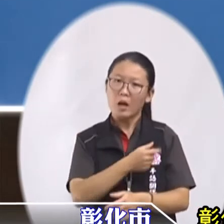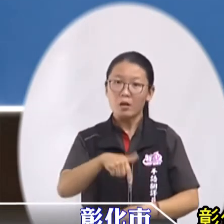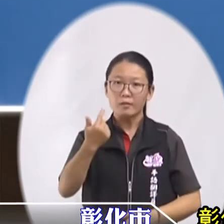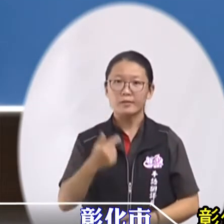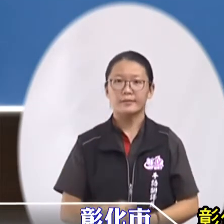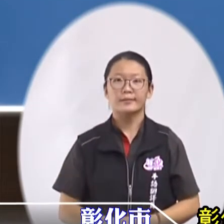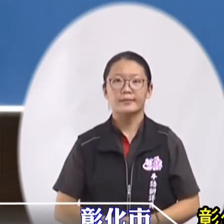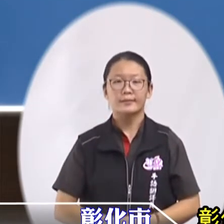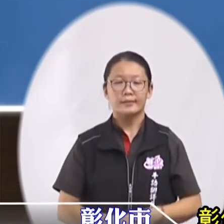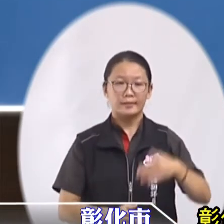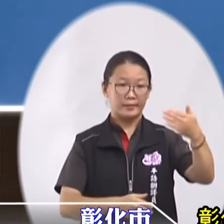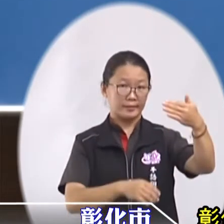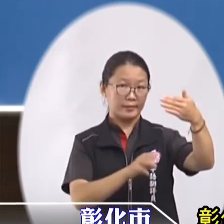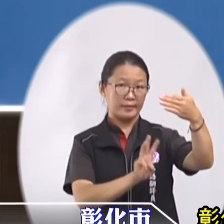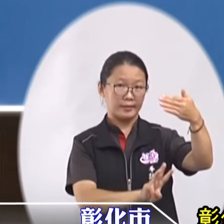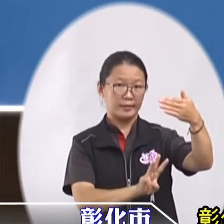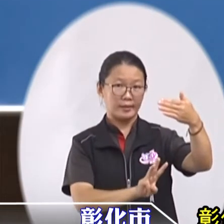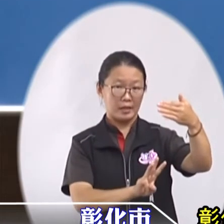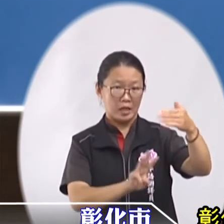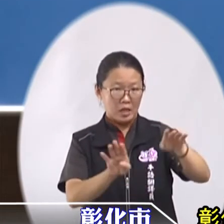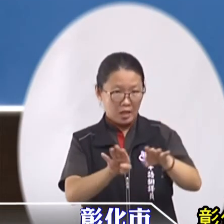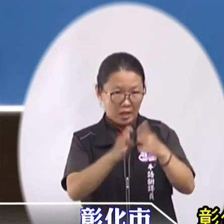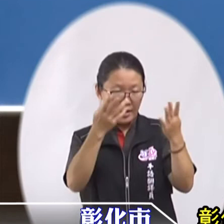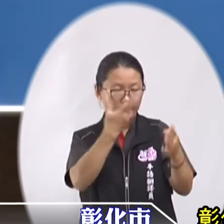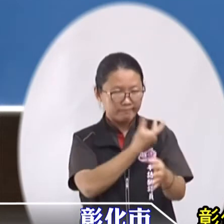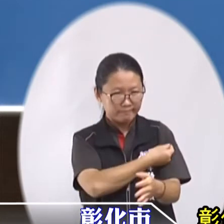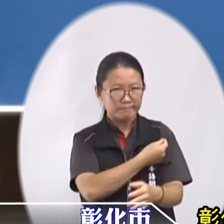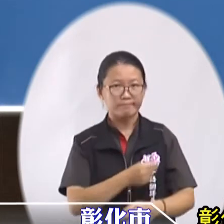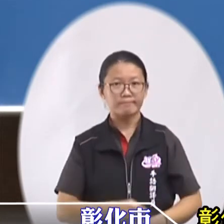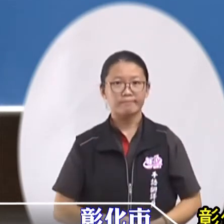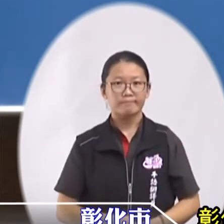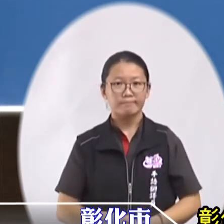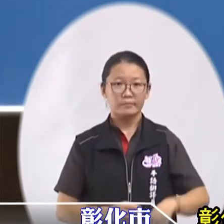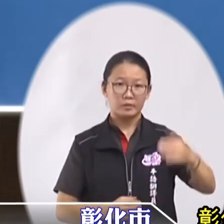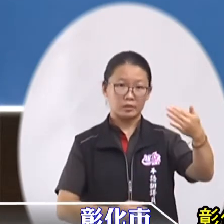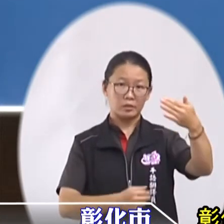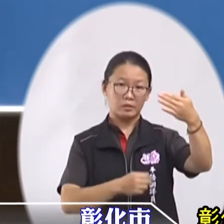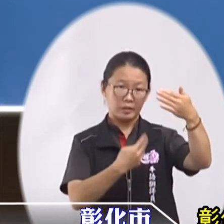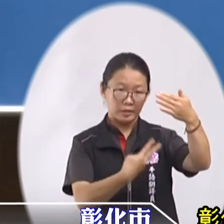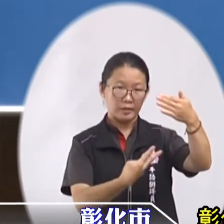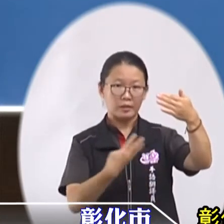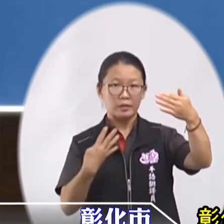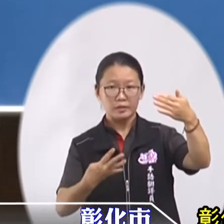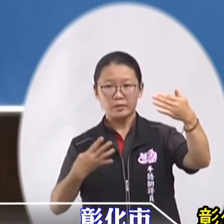为9月3号开始来打哈。那隆重也开